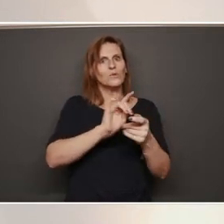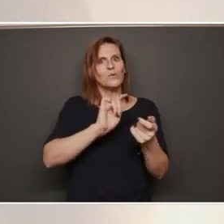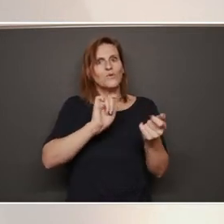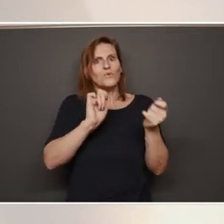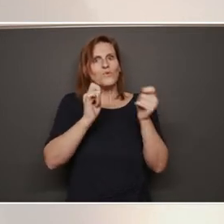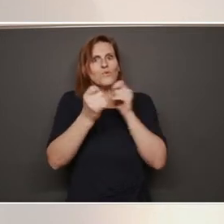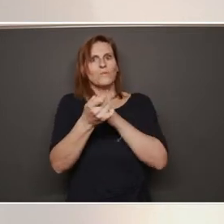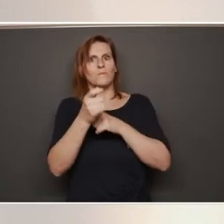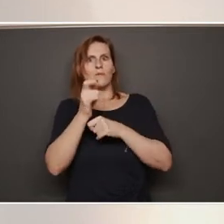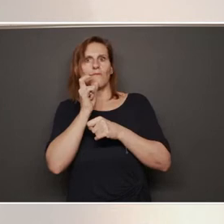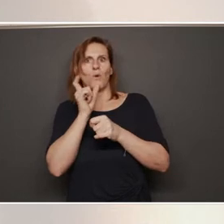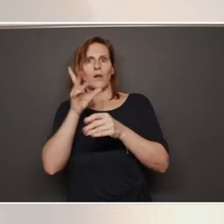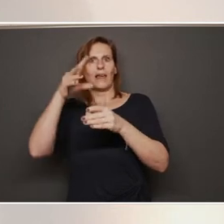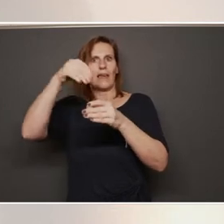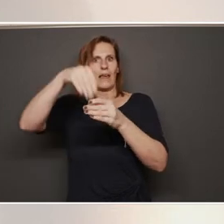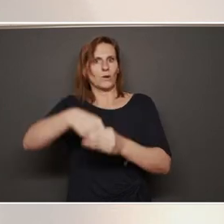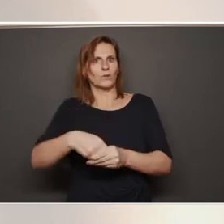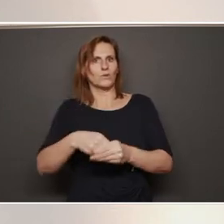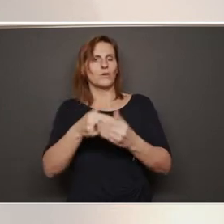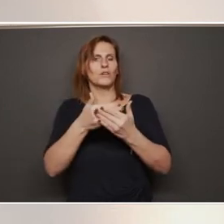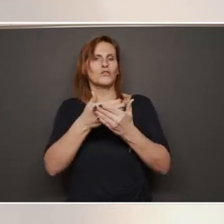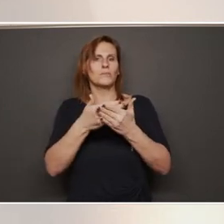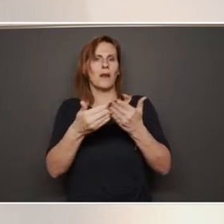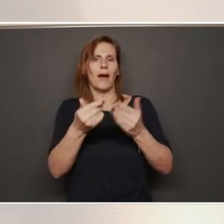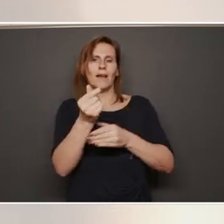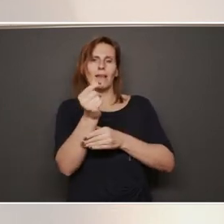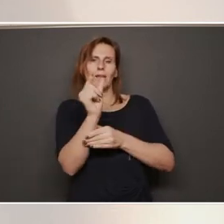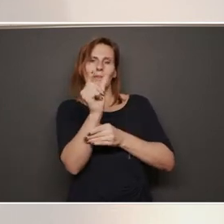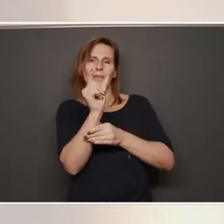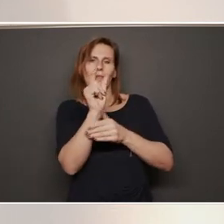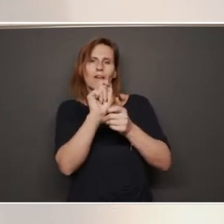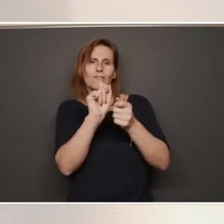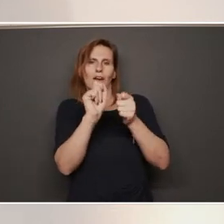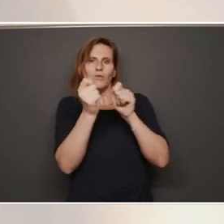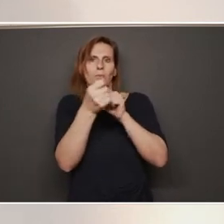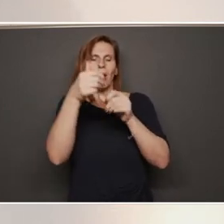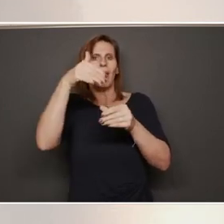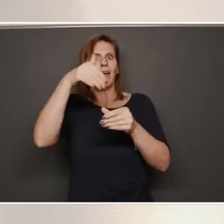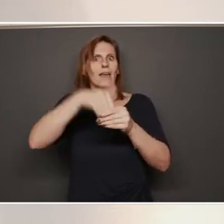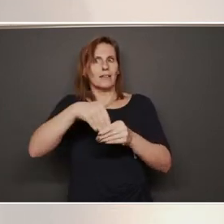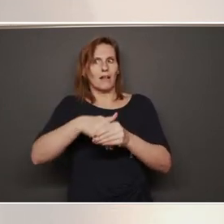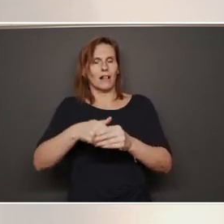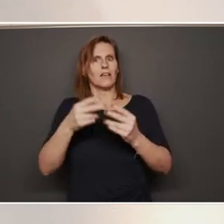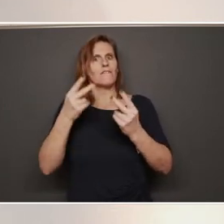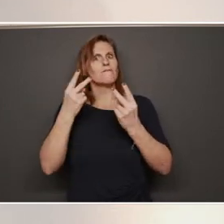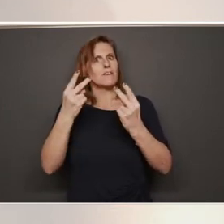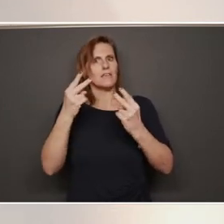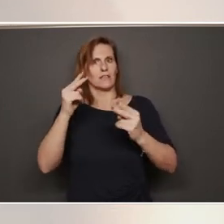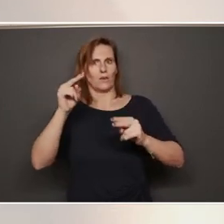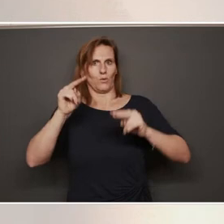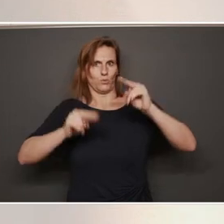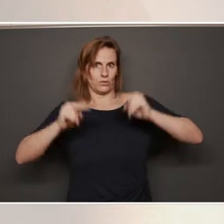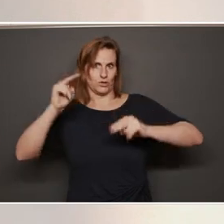geworden. Ein sprachlich kleiner, aber inhaltlich sehr wesentlicher Unterschied.